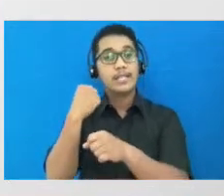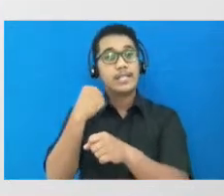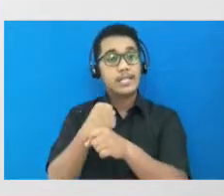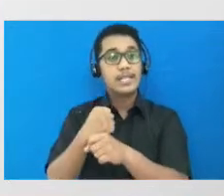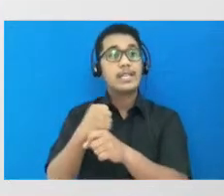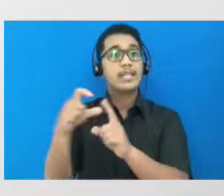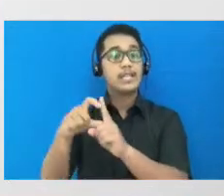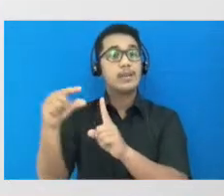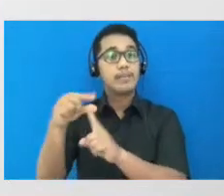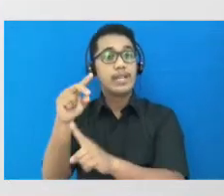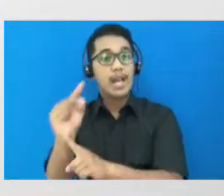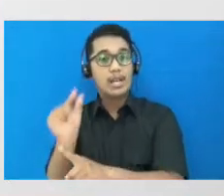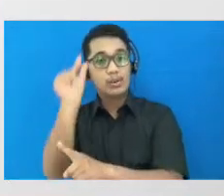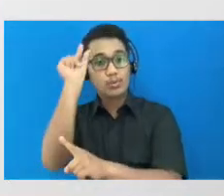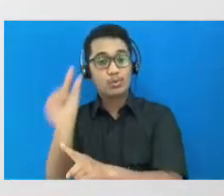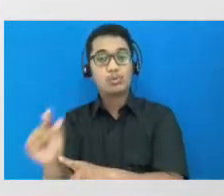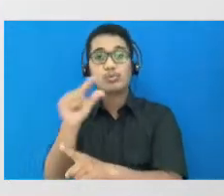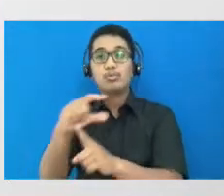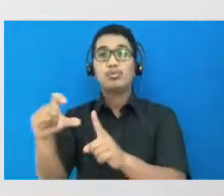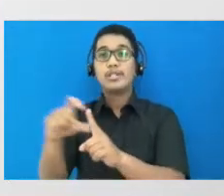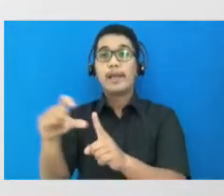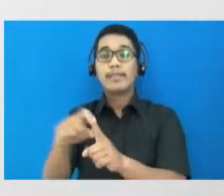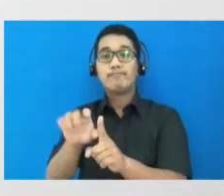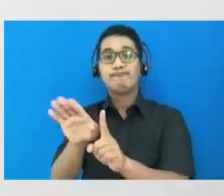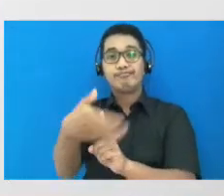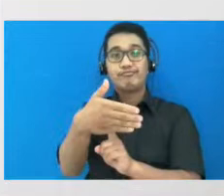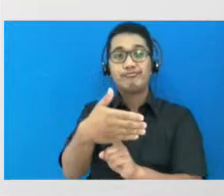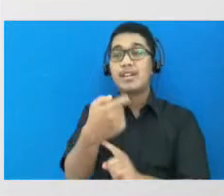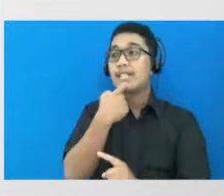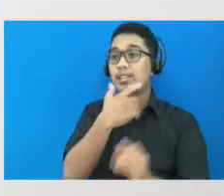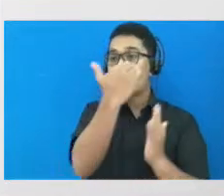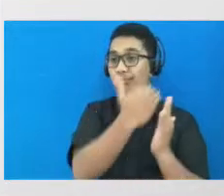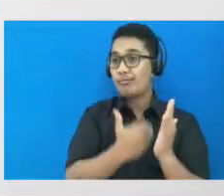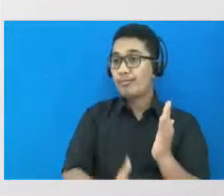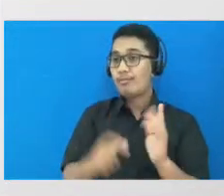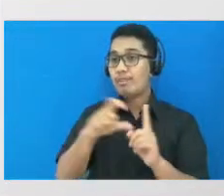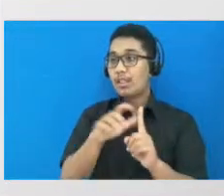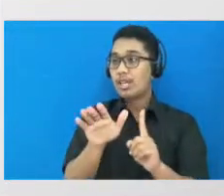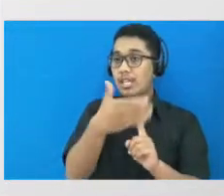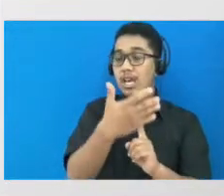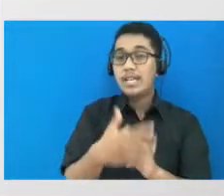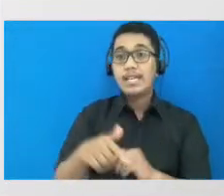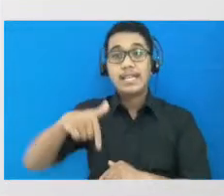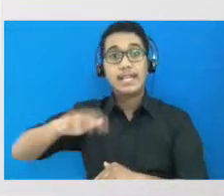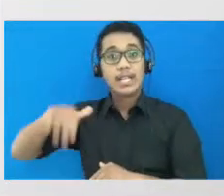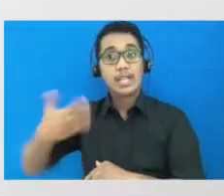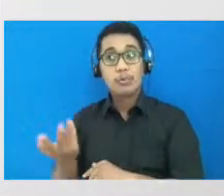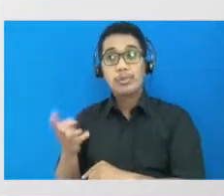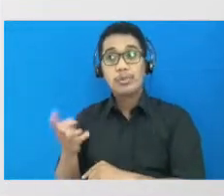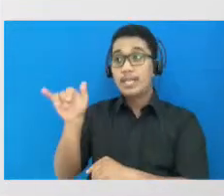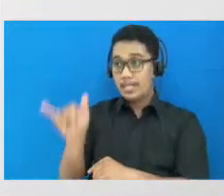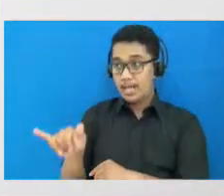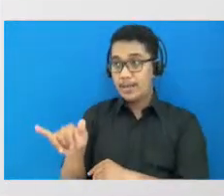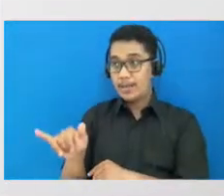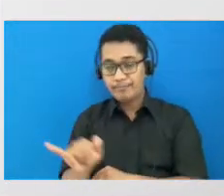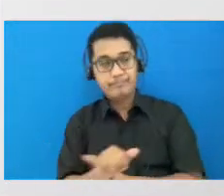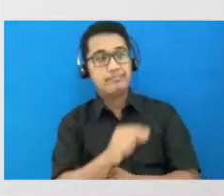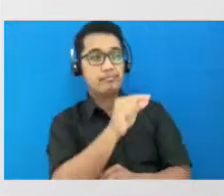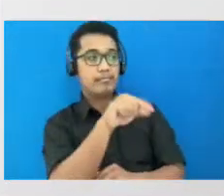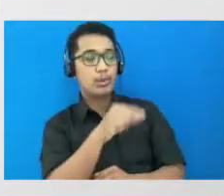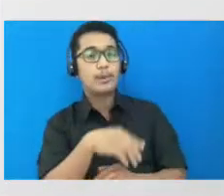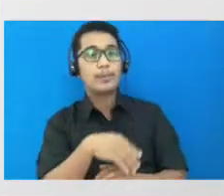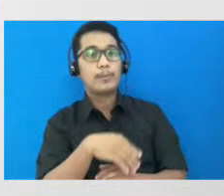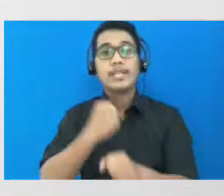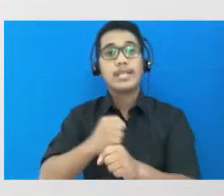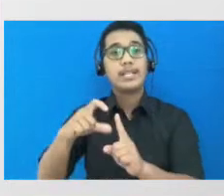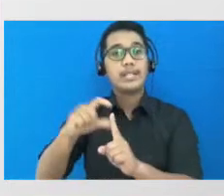ini European Union General Data Protection Regulation, dan tahun ini masuk tahun ketiga implementasinya ya, Pak ya? Betul, jadi GDPR ini